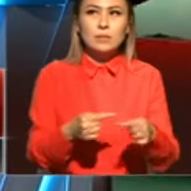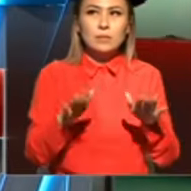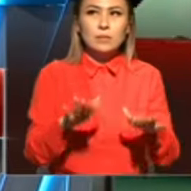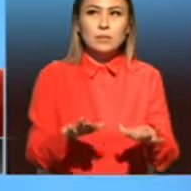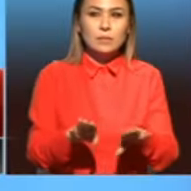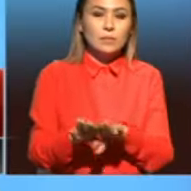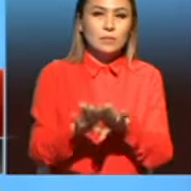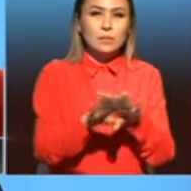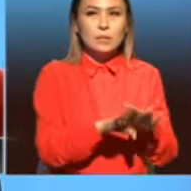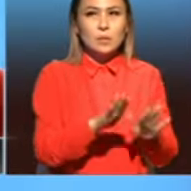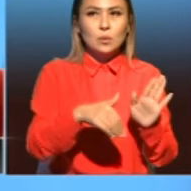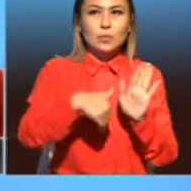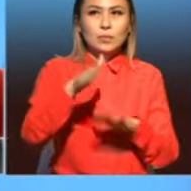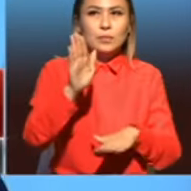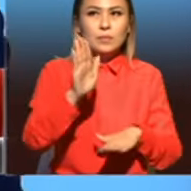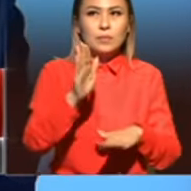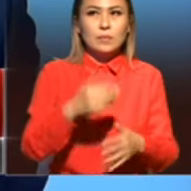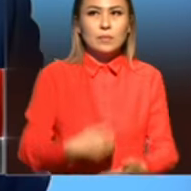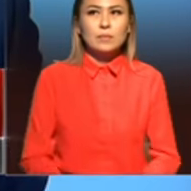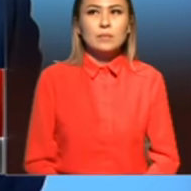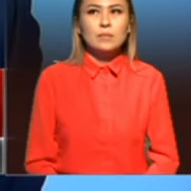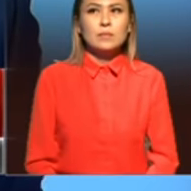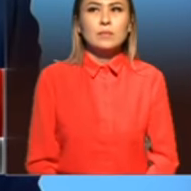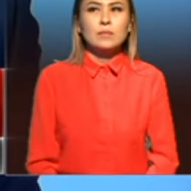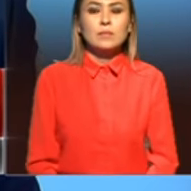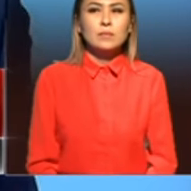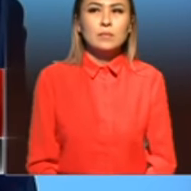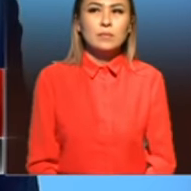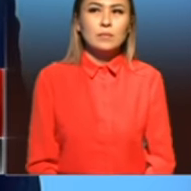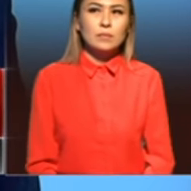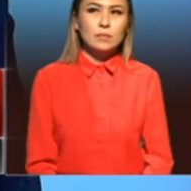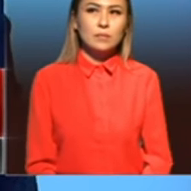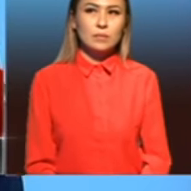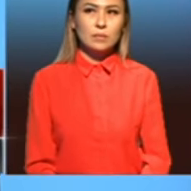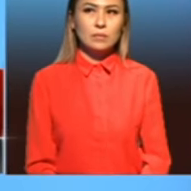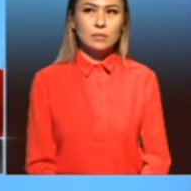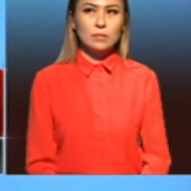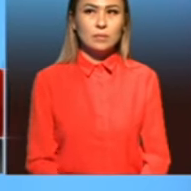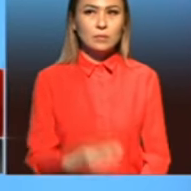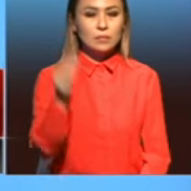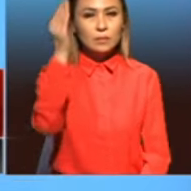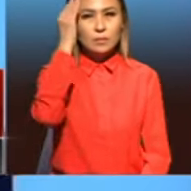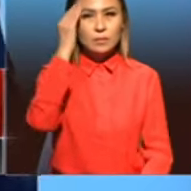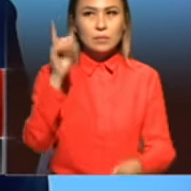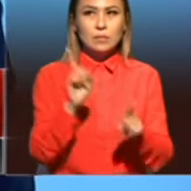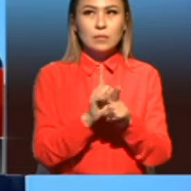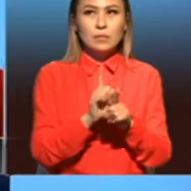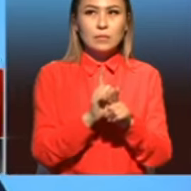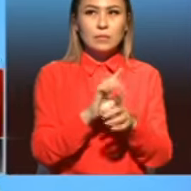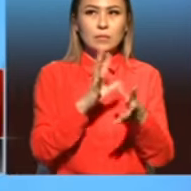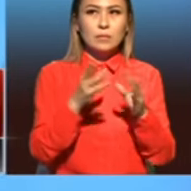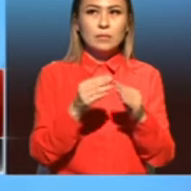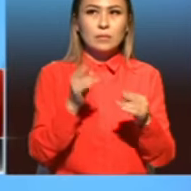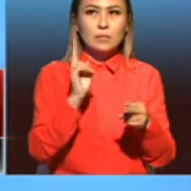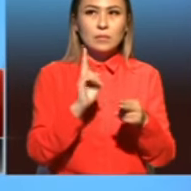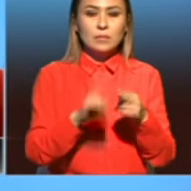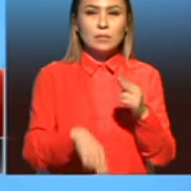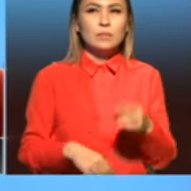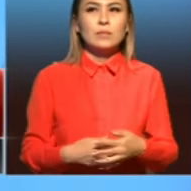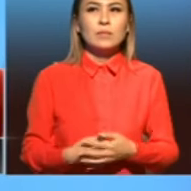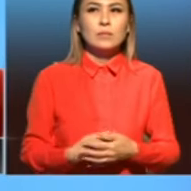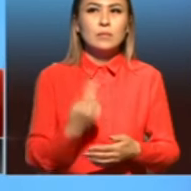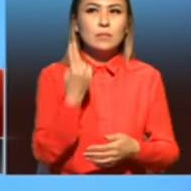лучше болады. Сондай не бар. Енді мен сондай немен оймен өзім қорытындылаймын. Яғни